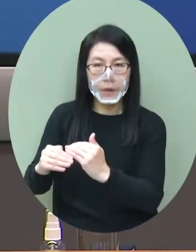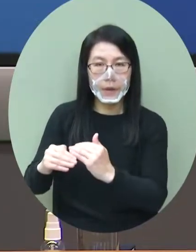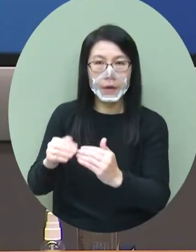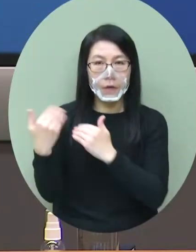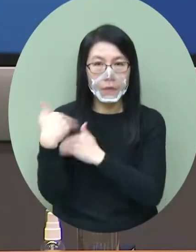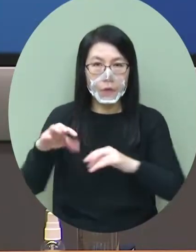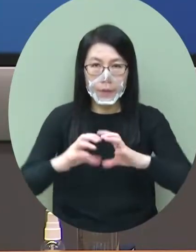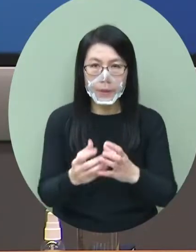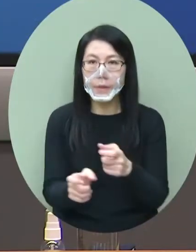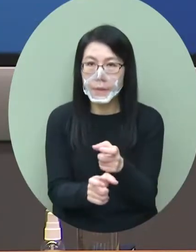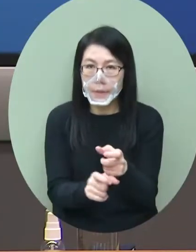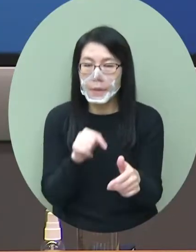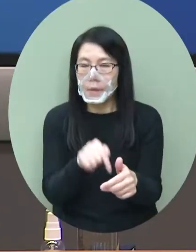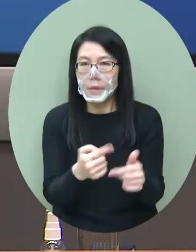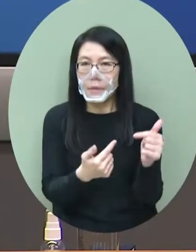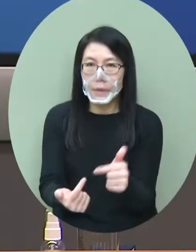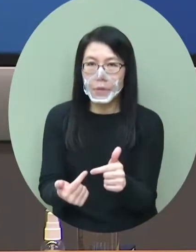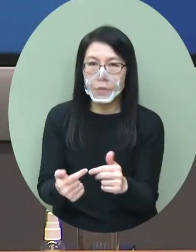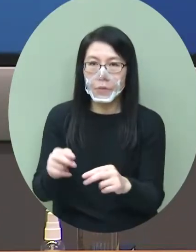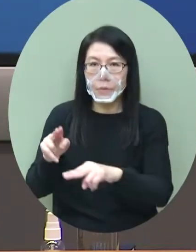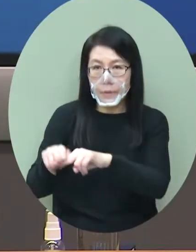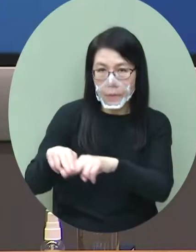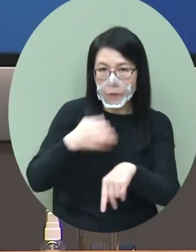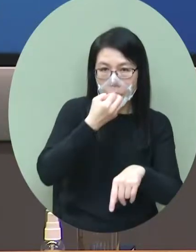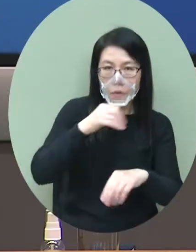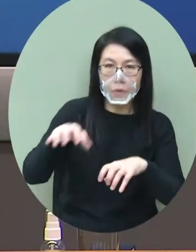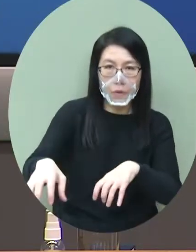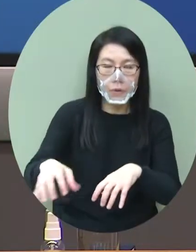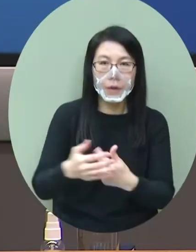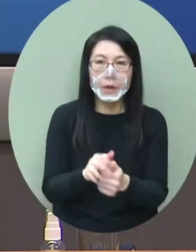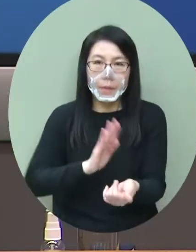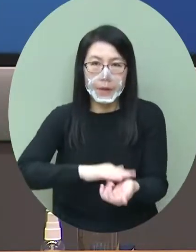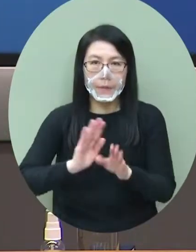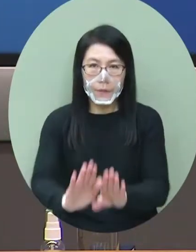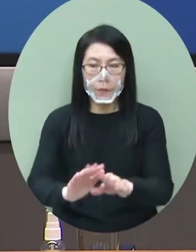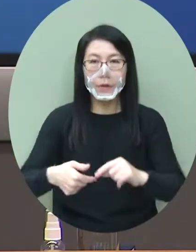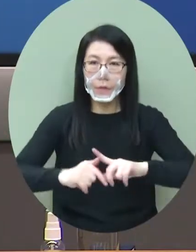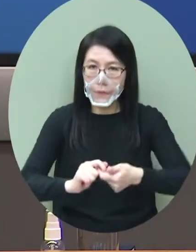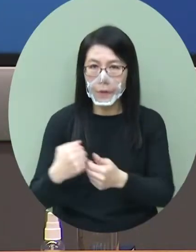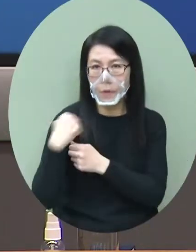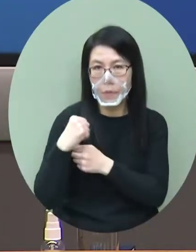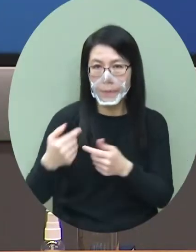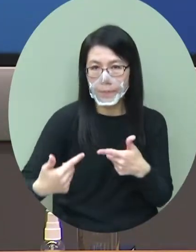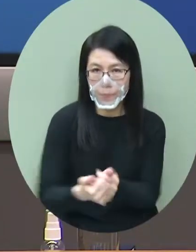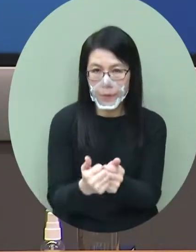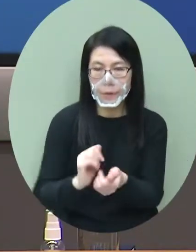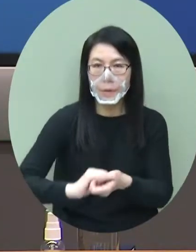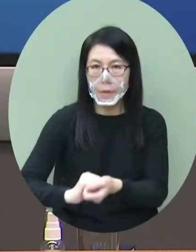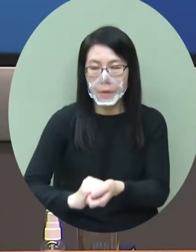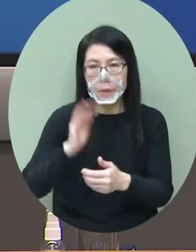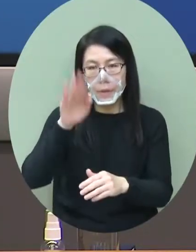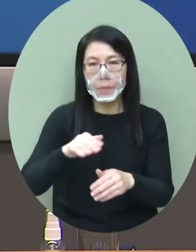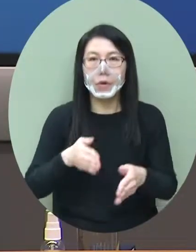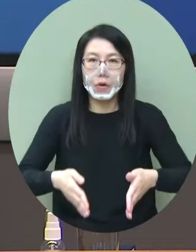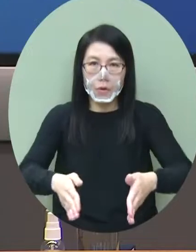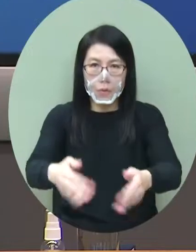货运业界一直以来呢对于中港两地抗疫防疫措施的积极配合，保